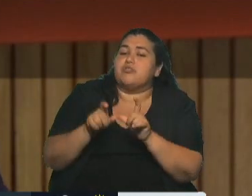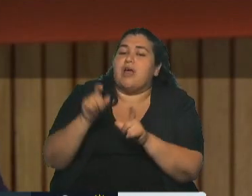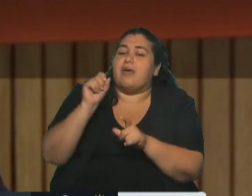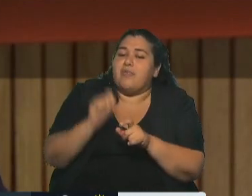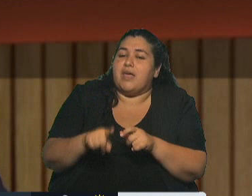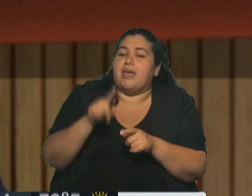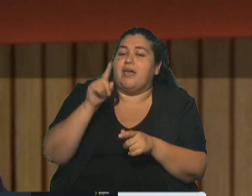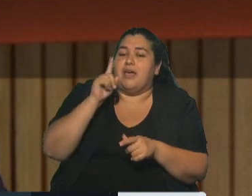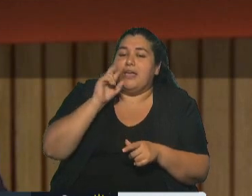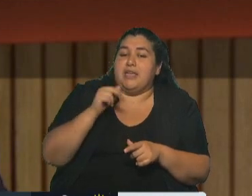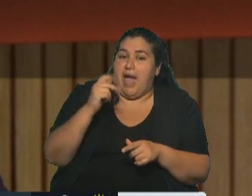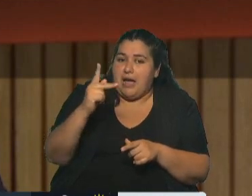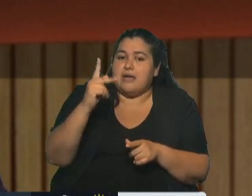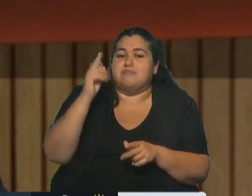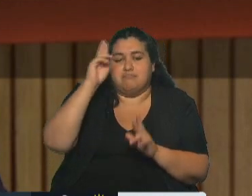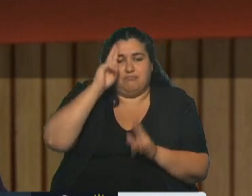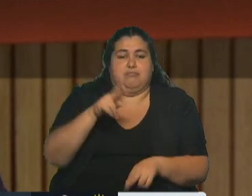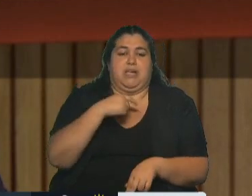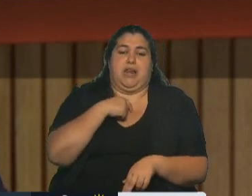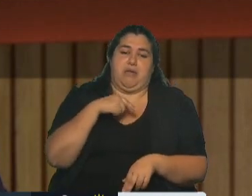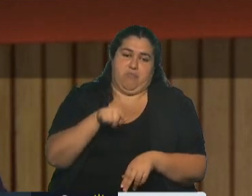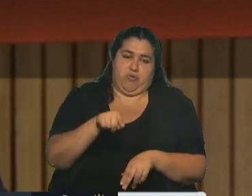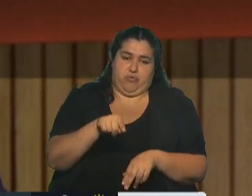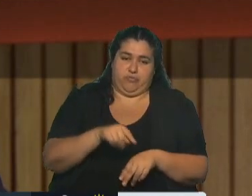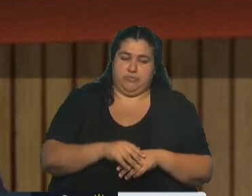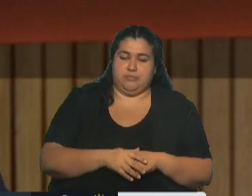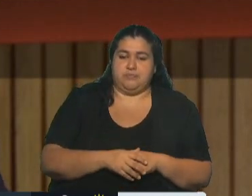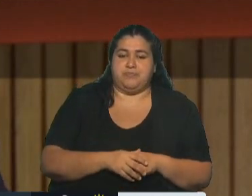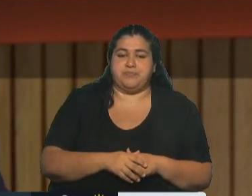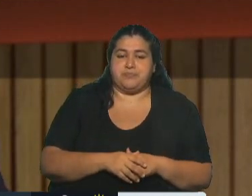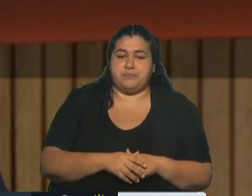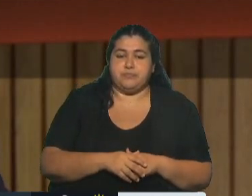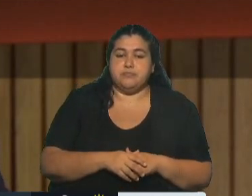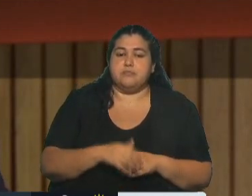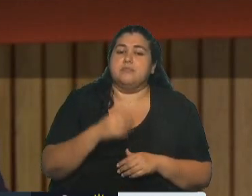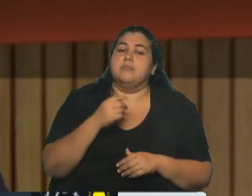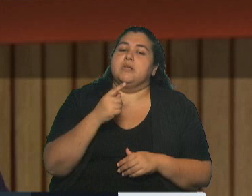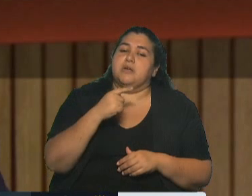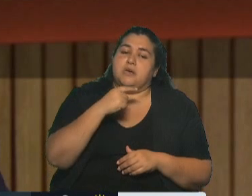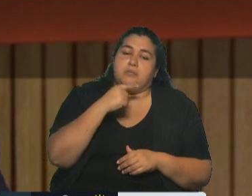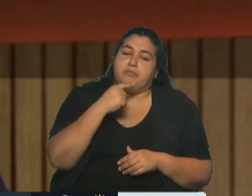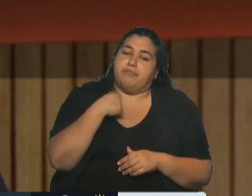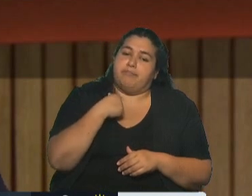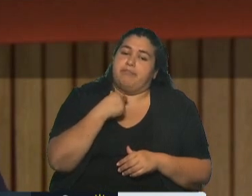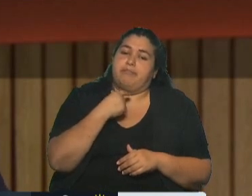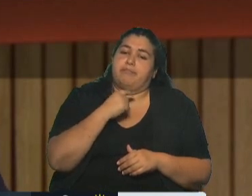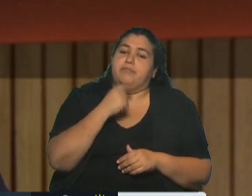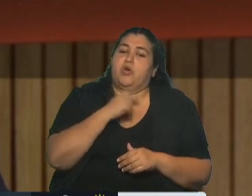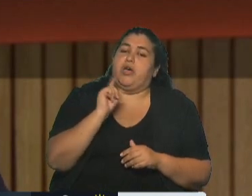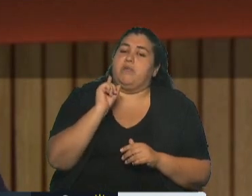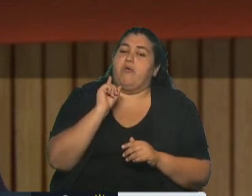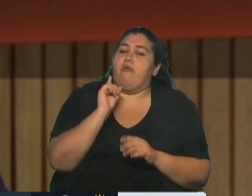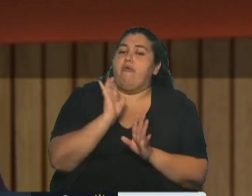به حاکمیت و تمامیت ارضی عراق احترام میگذاریم، اما اجازه نمی